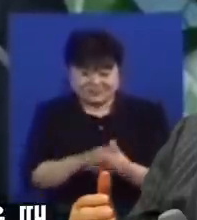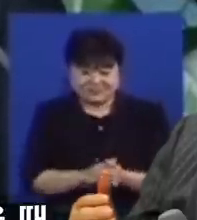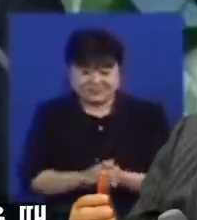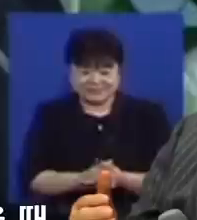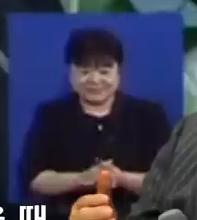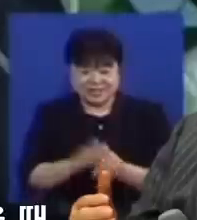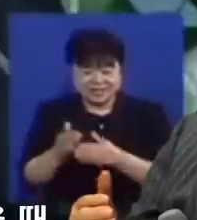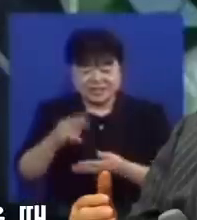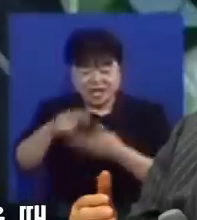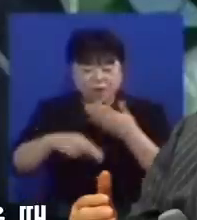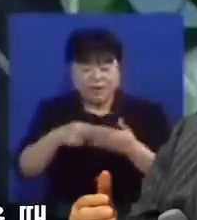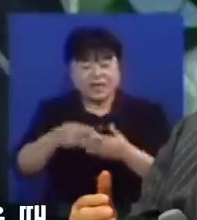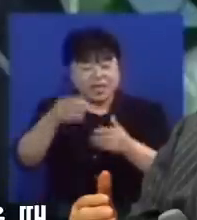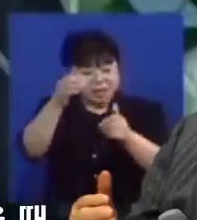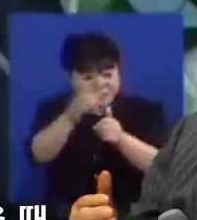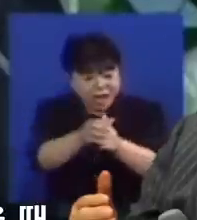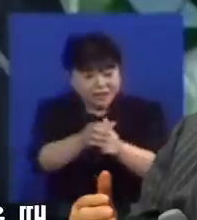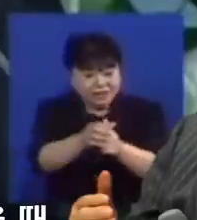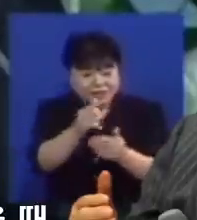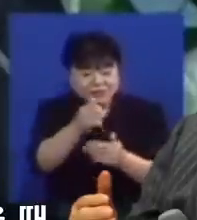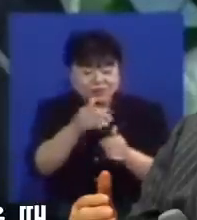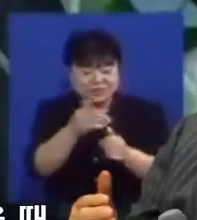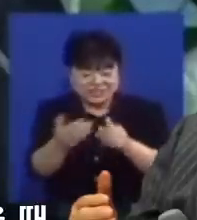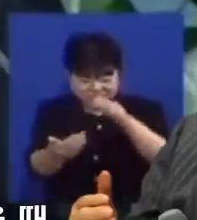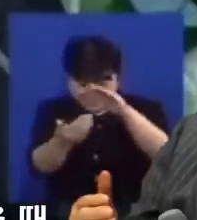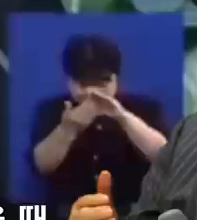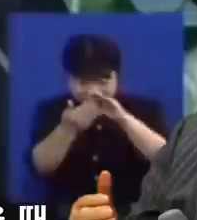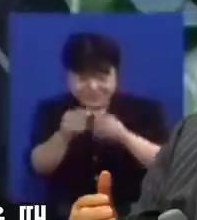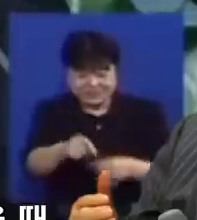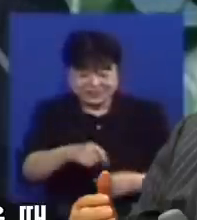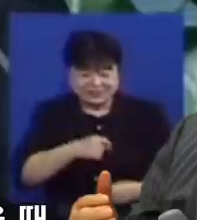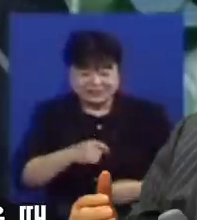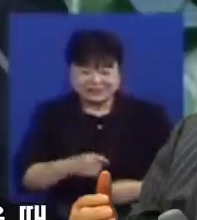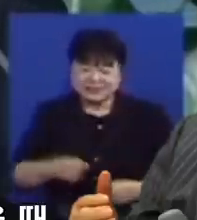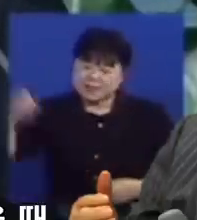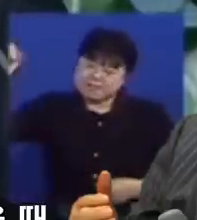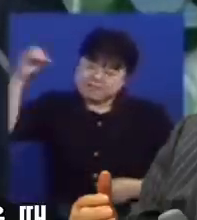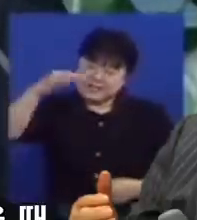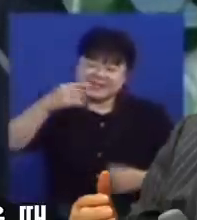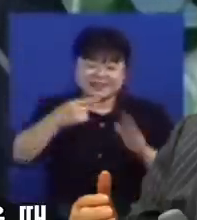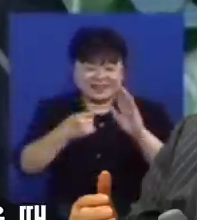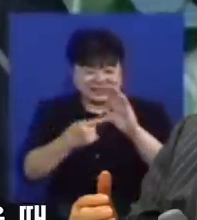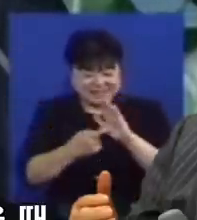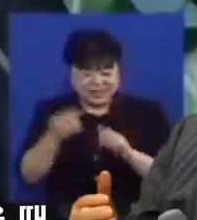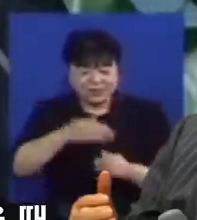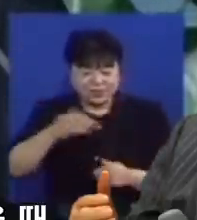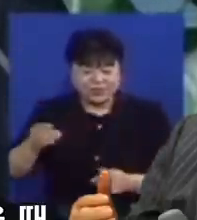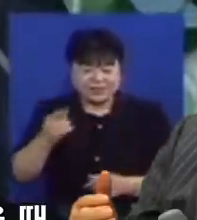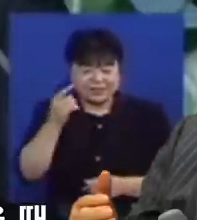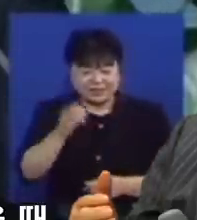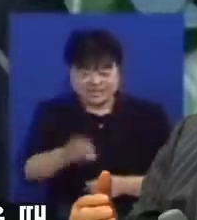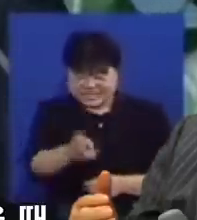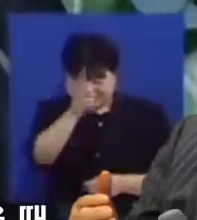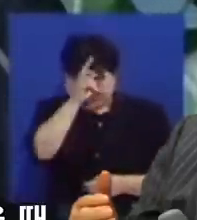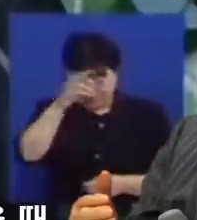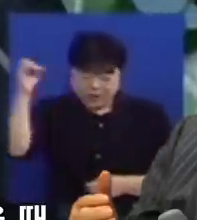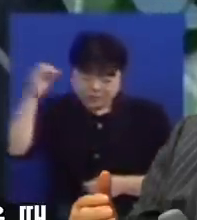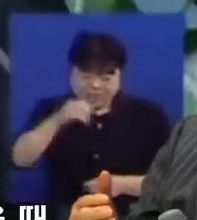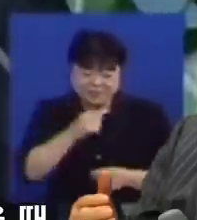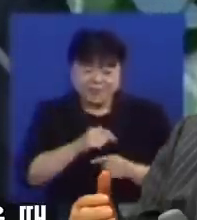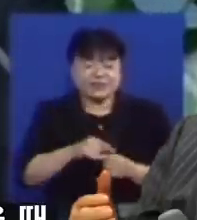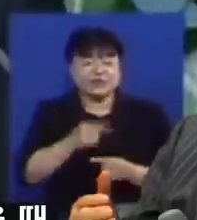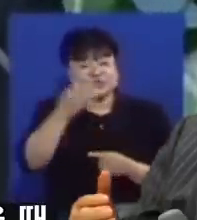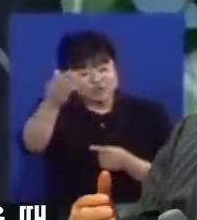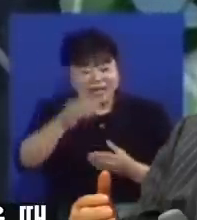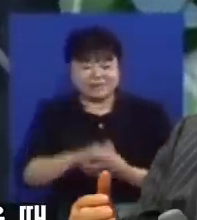내 길을 야훼께 맡겨라. 그래야만 제가 이루시고 내 의를 빛같이 나타내시며 내 공의를 증오의 빛같이 하시라고 하나님